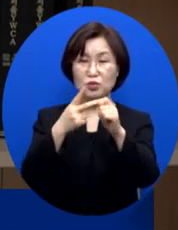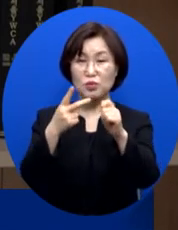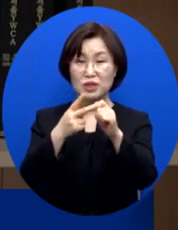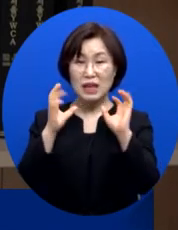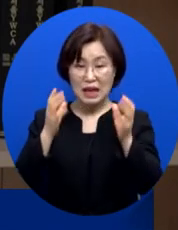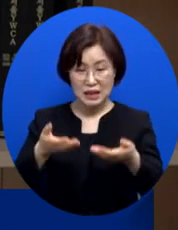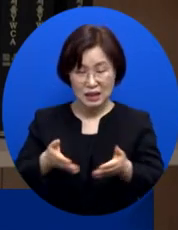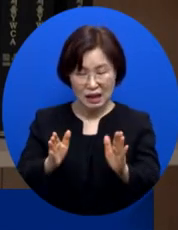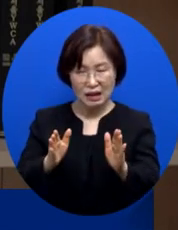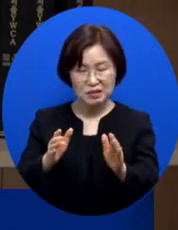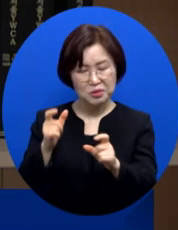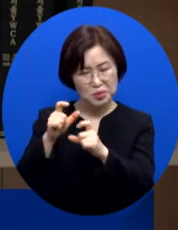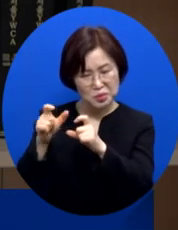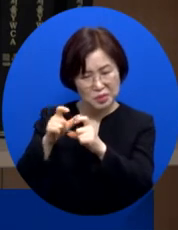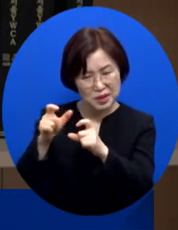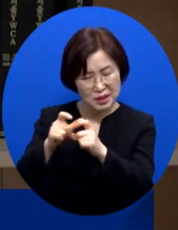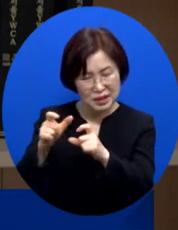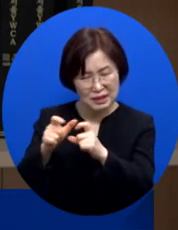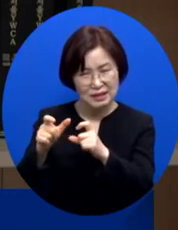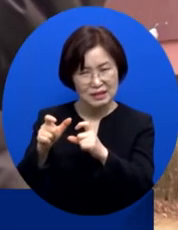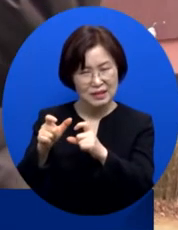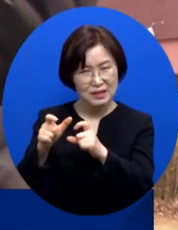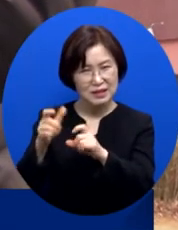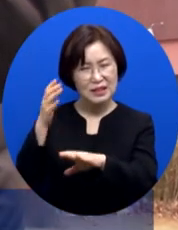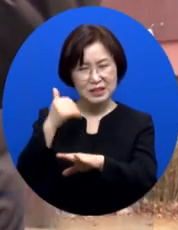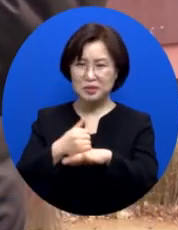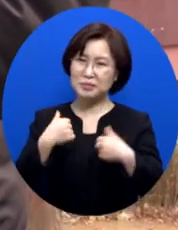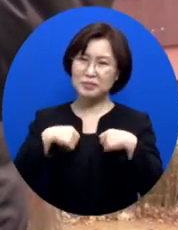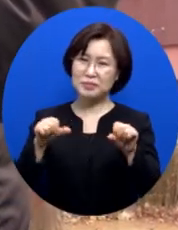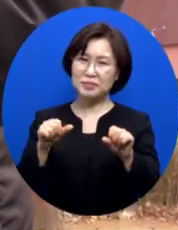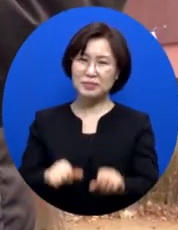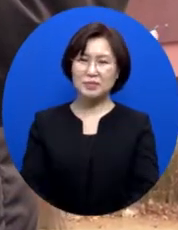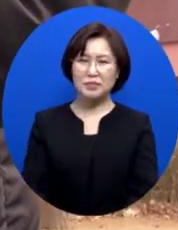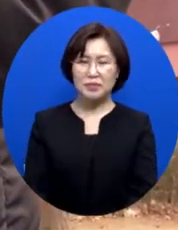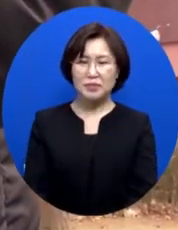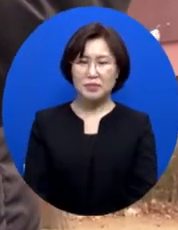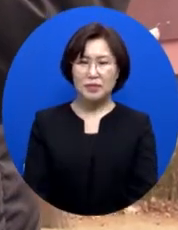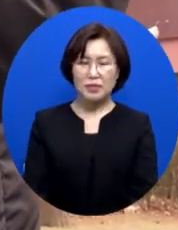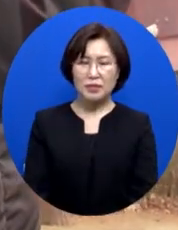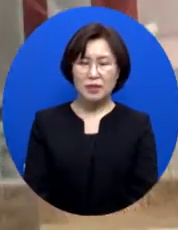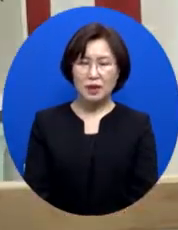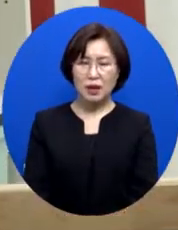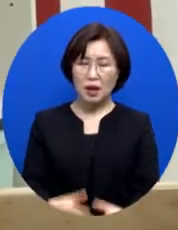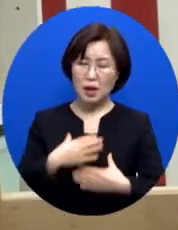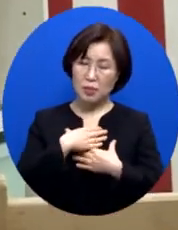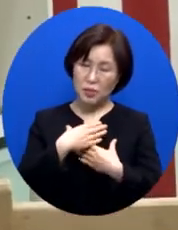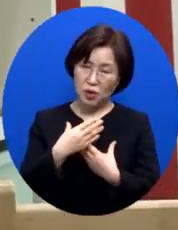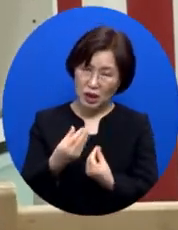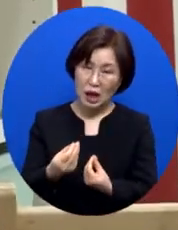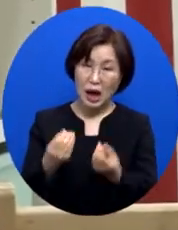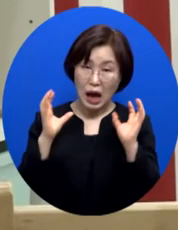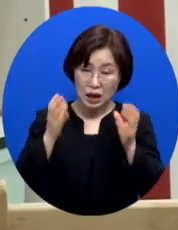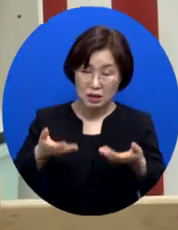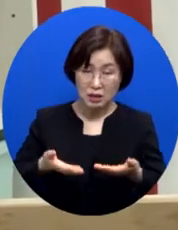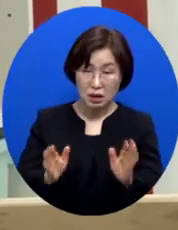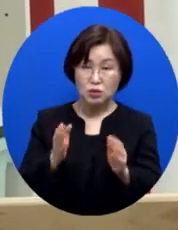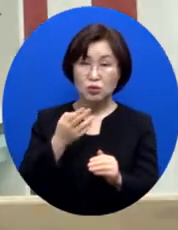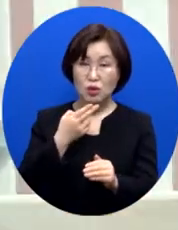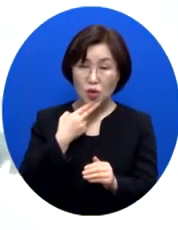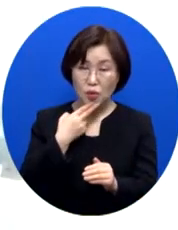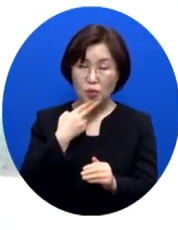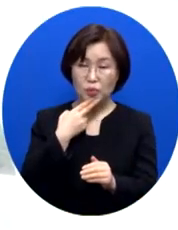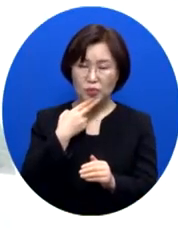고민을 계속하고 몬 낮 자 낼까 결국 맘 편히 아이를 낳을 수 없다는게 국민들의